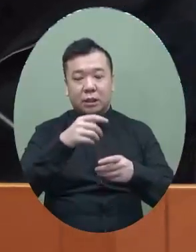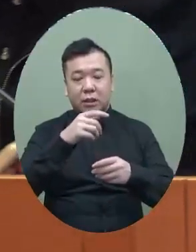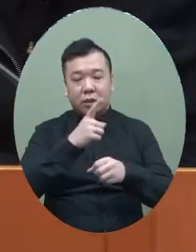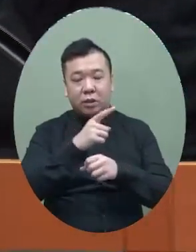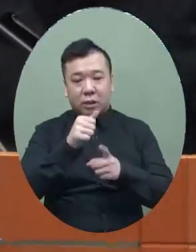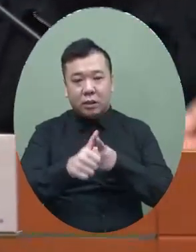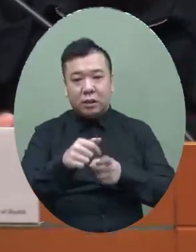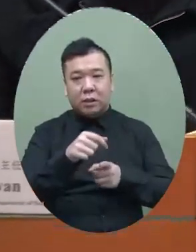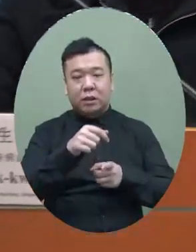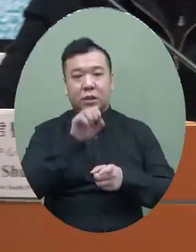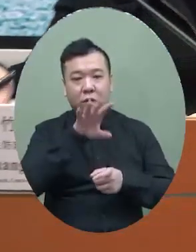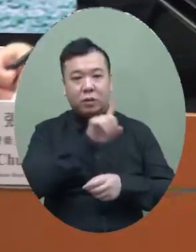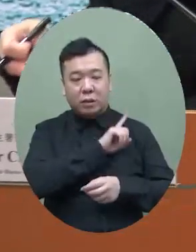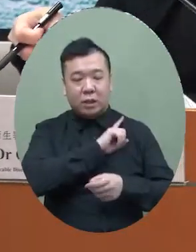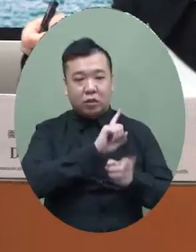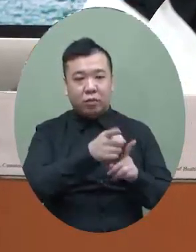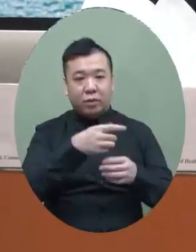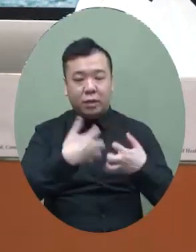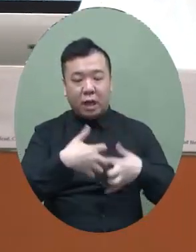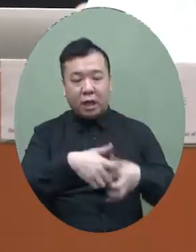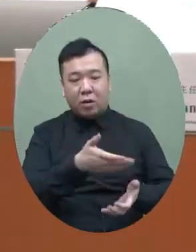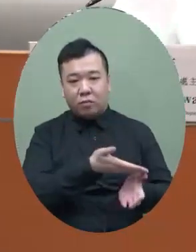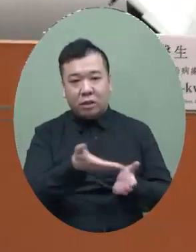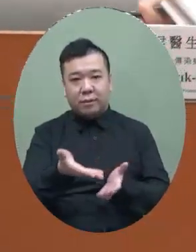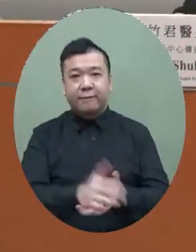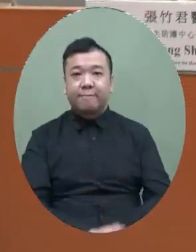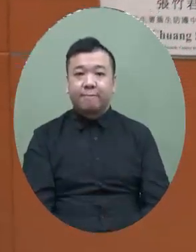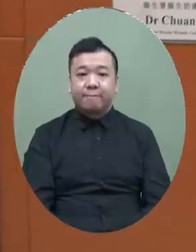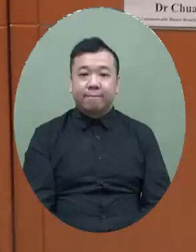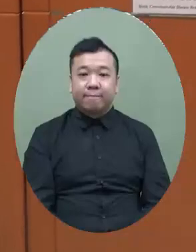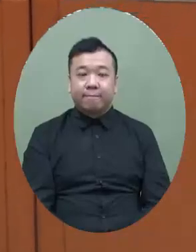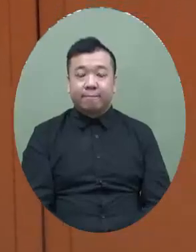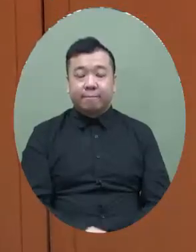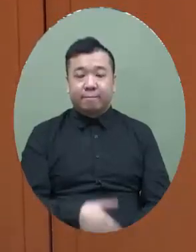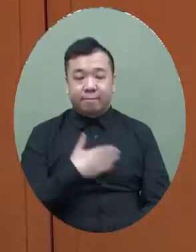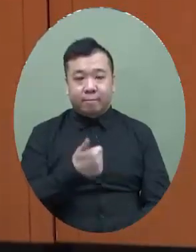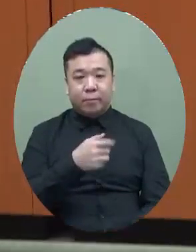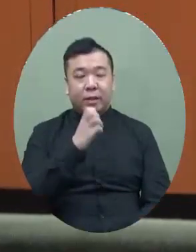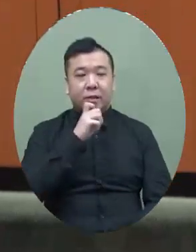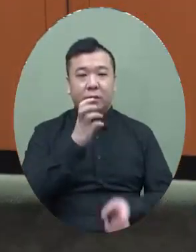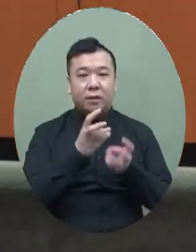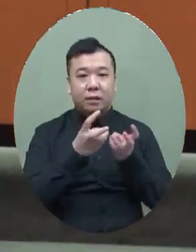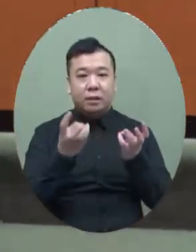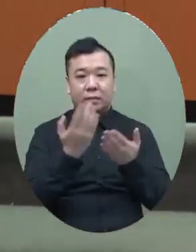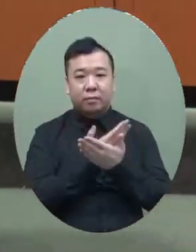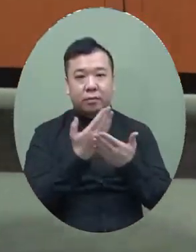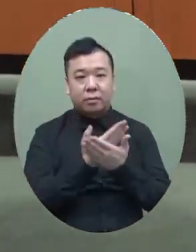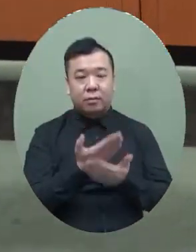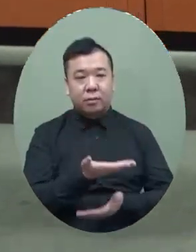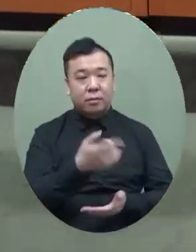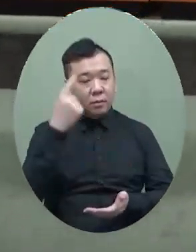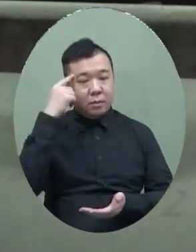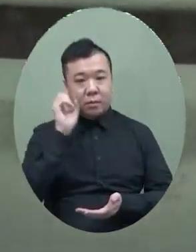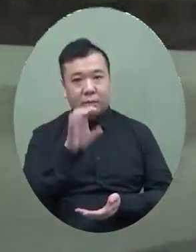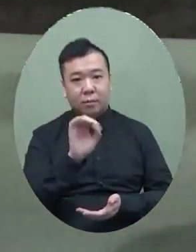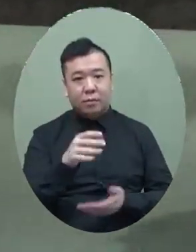嘅。前邊呢位女士， 係兩位你好啊，有線電視嘅。首先想問翻咧，